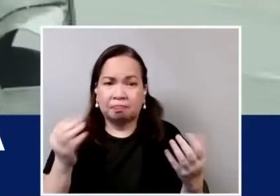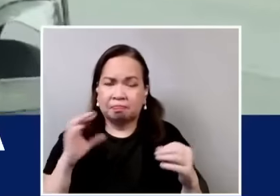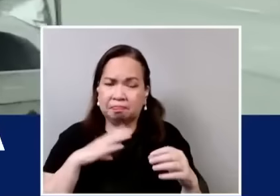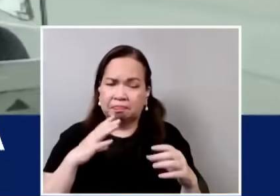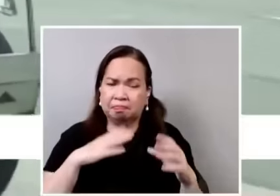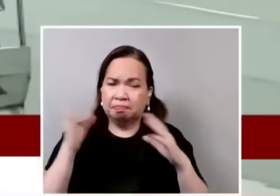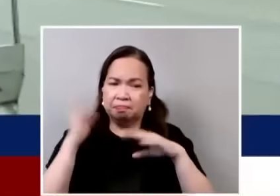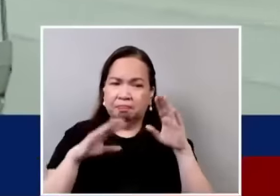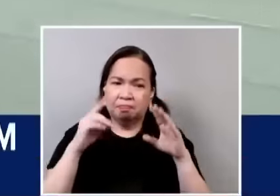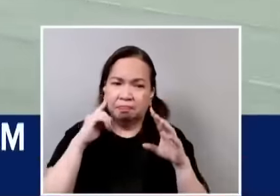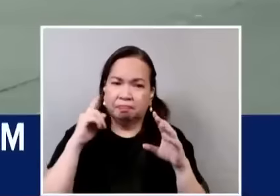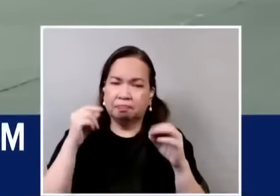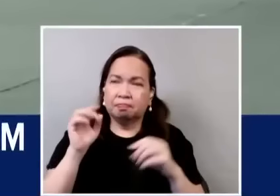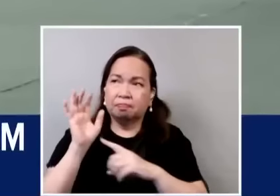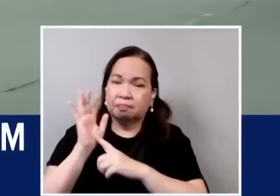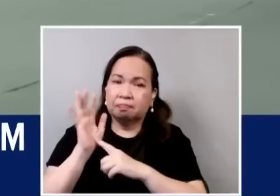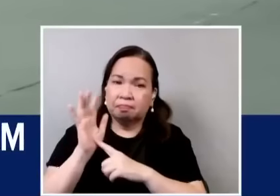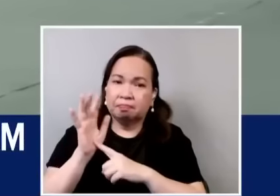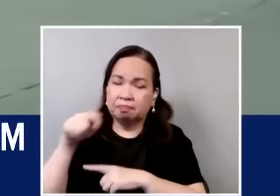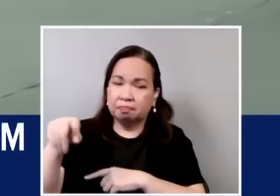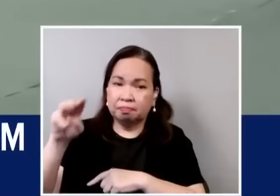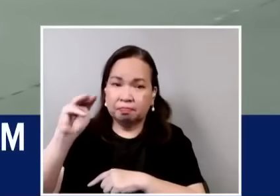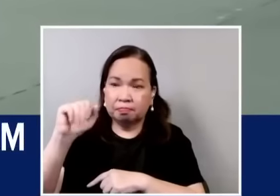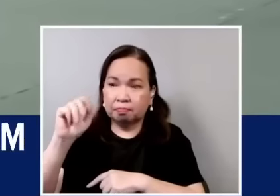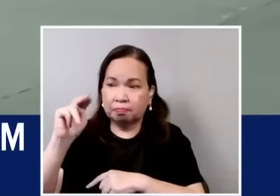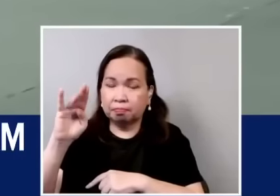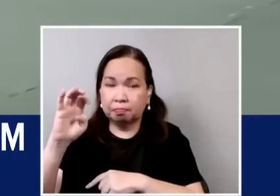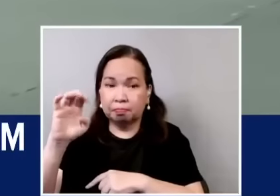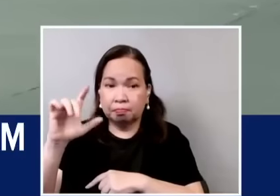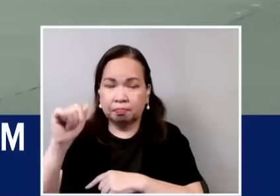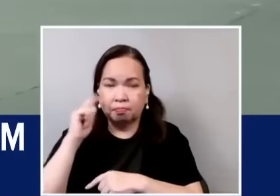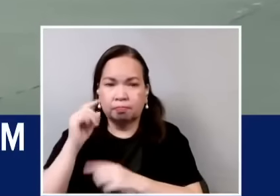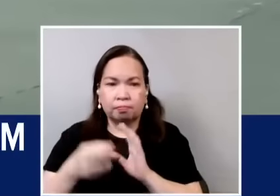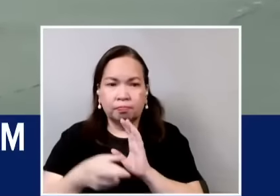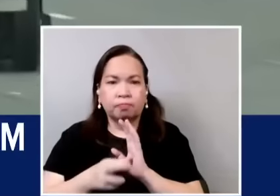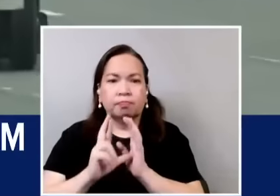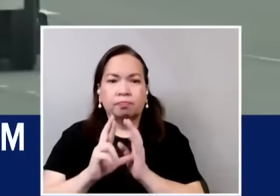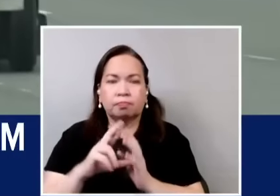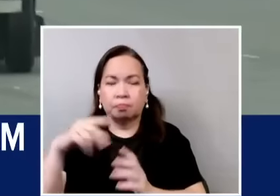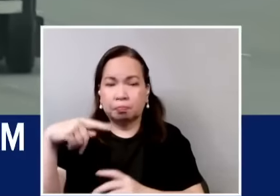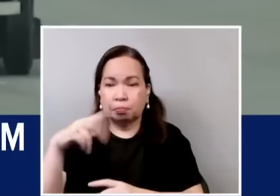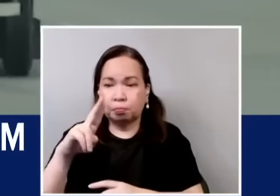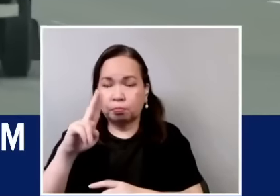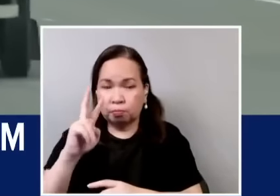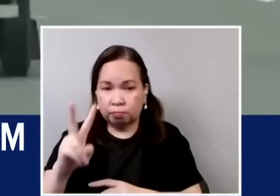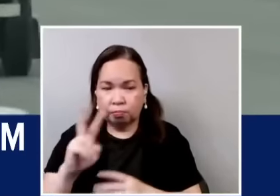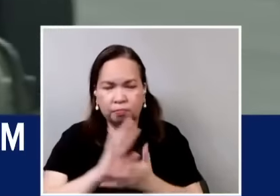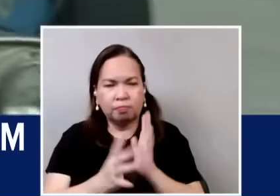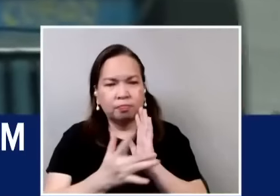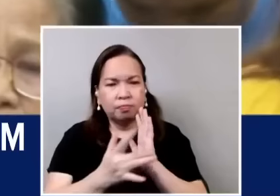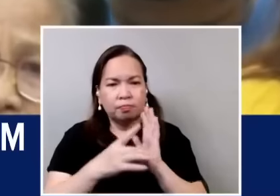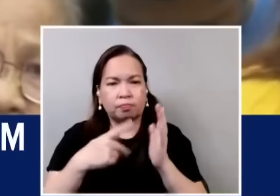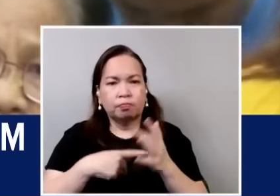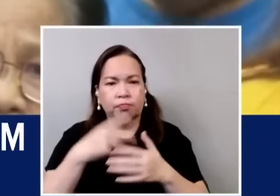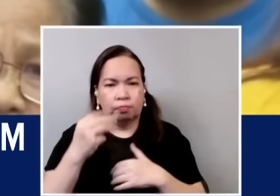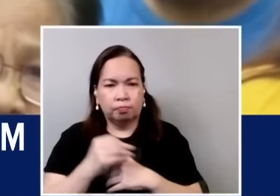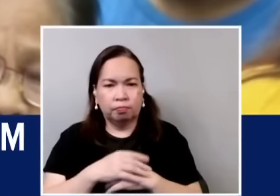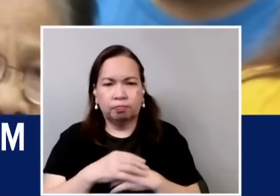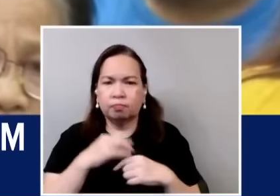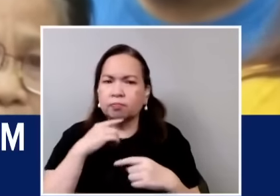sa ipinoprotesta ng Manibela na pagre-revisa ng PUV Modernization Program. Napakadali lang ng proseso